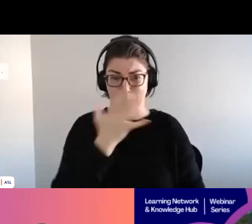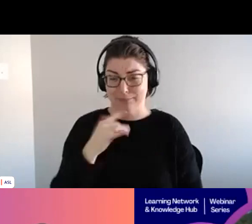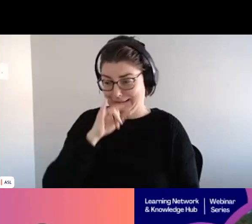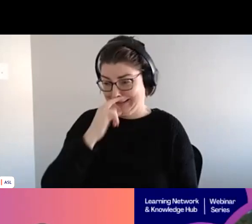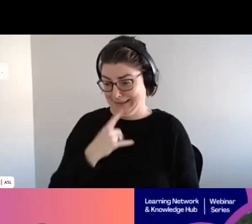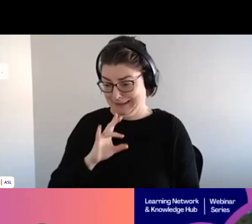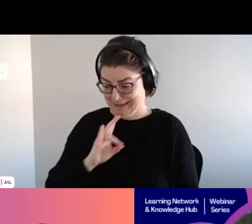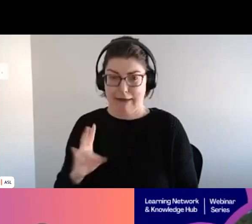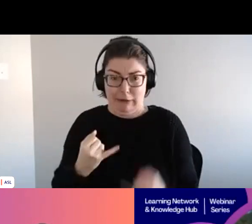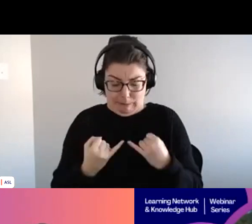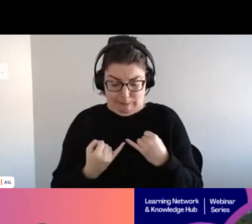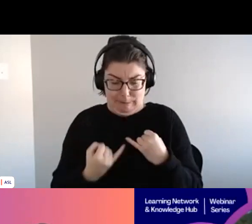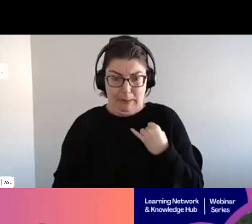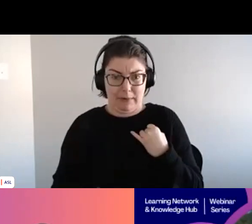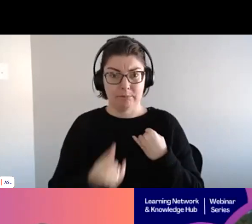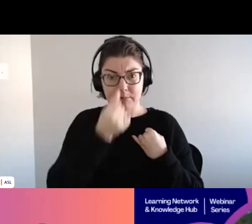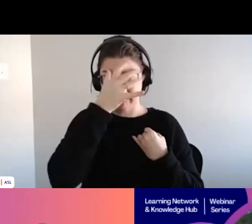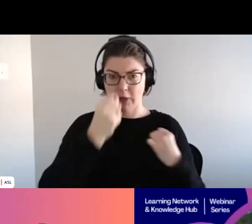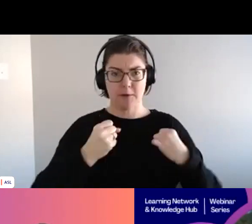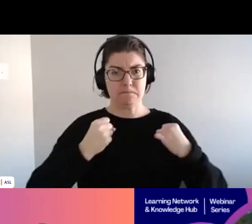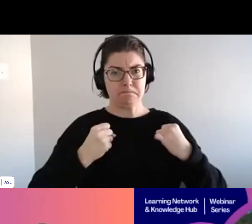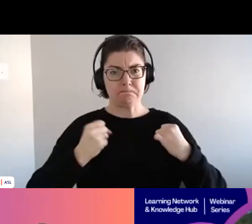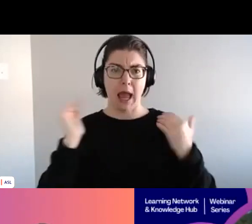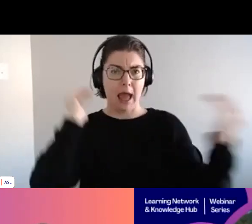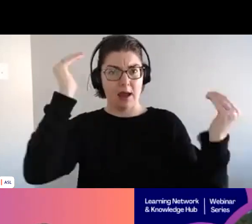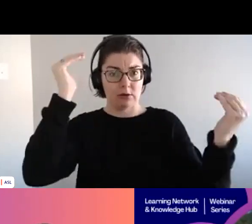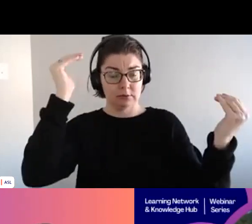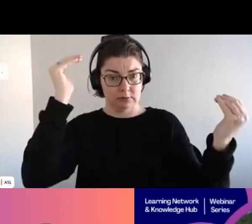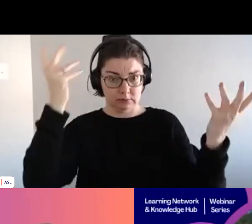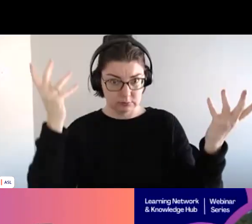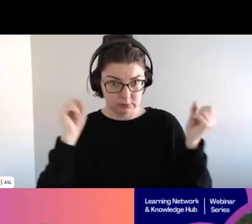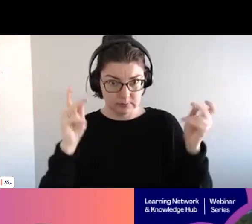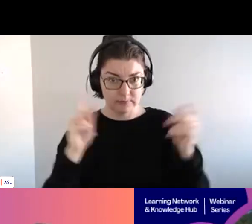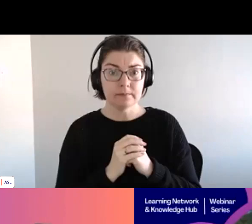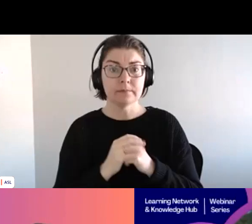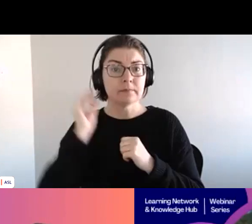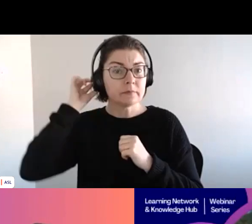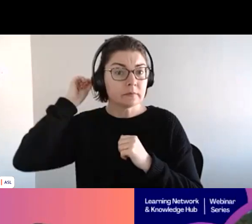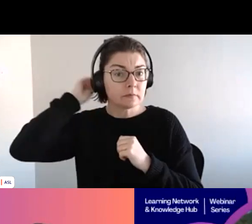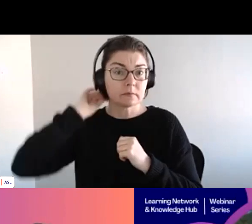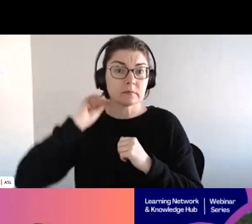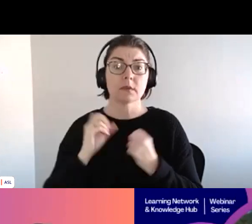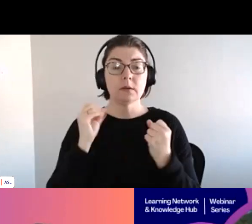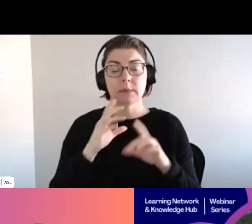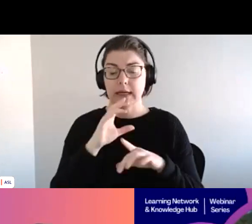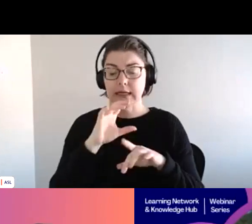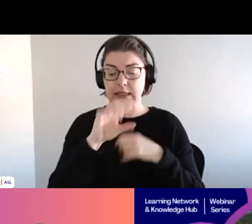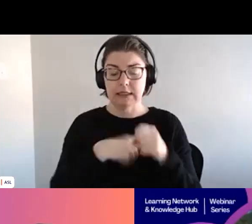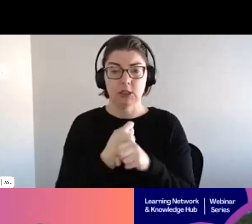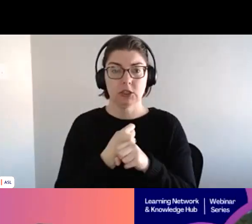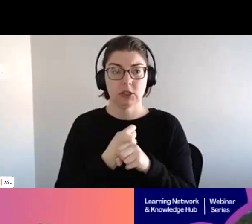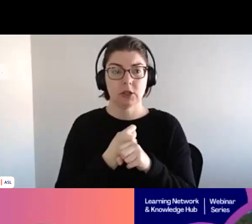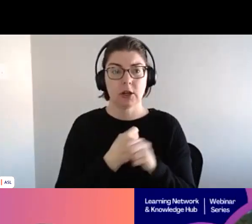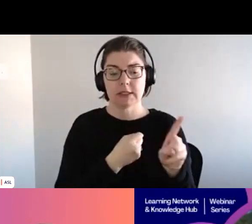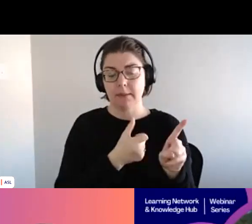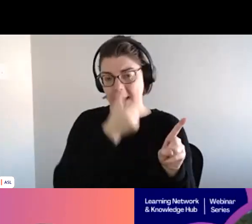beaucoup dommages qui a été fait parce que ma sœur avait 7 ans était petite et mon frère mon père était un homme fort